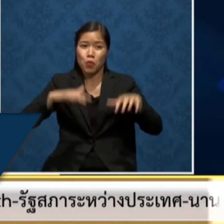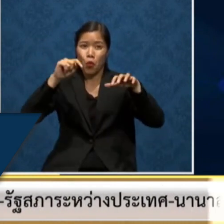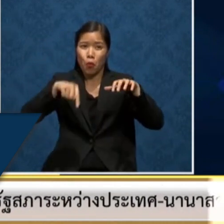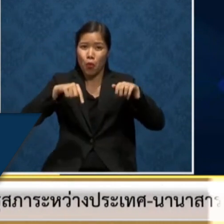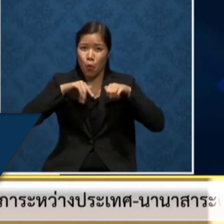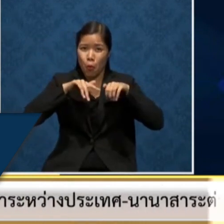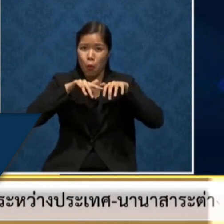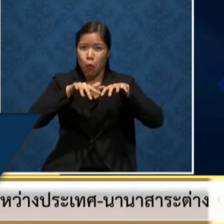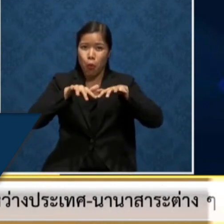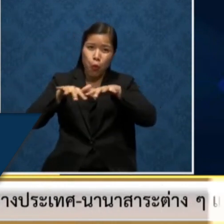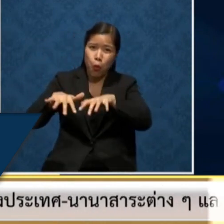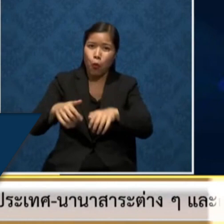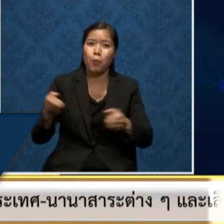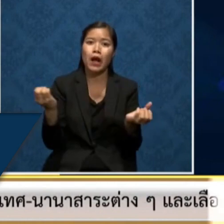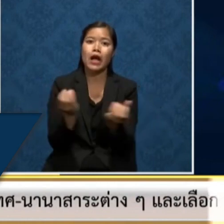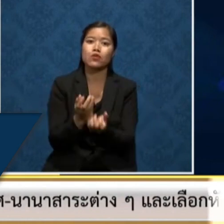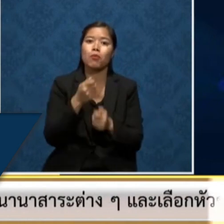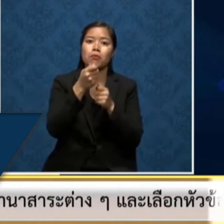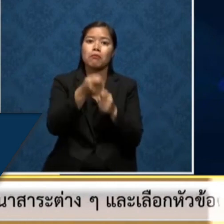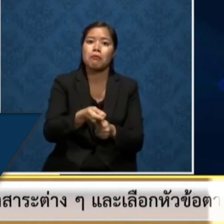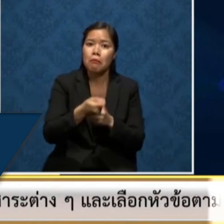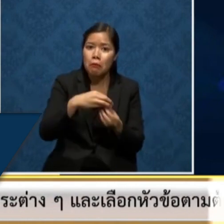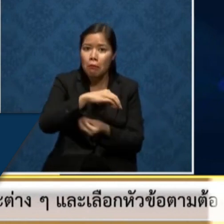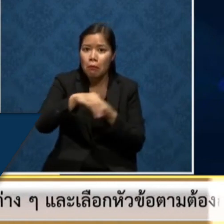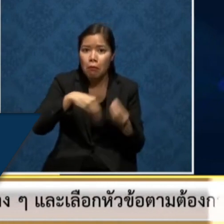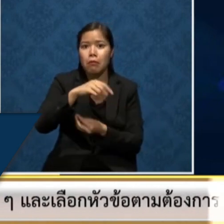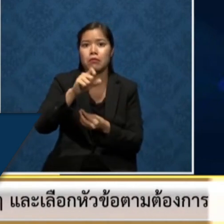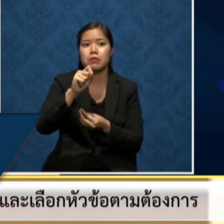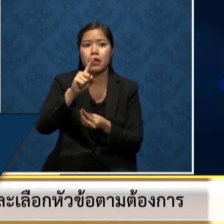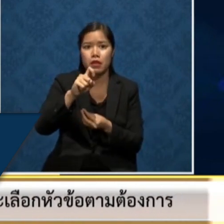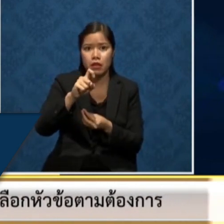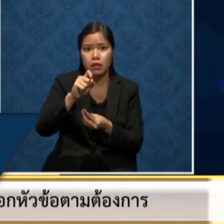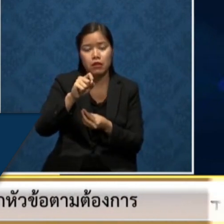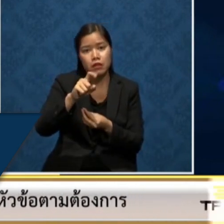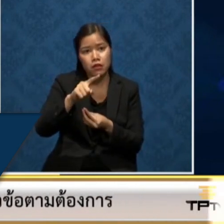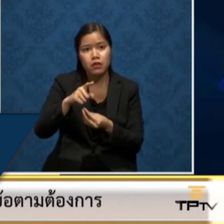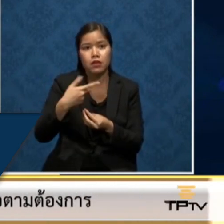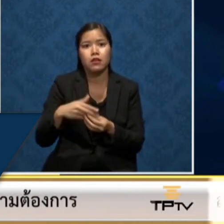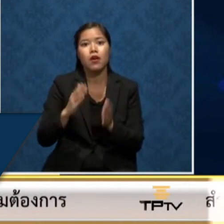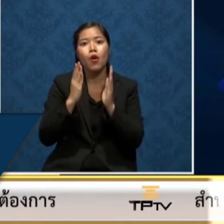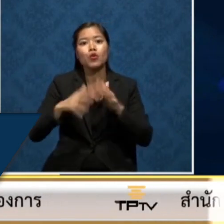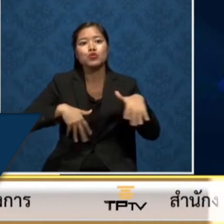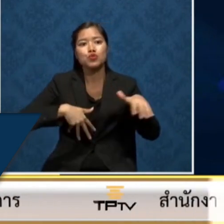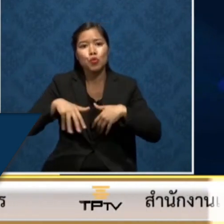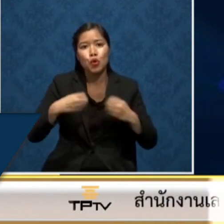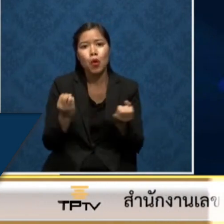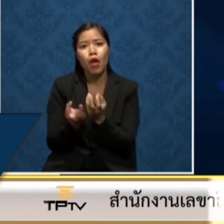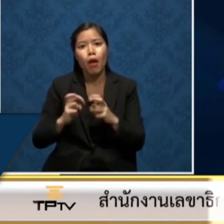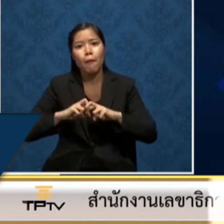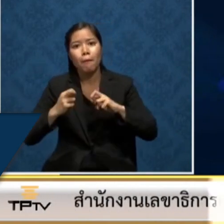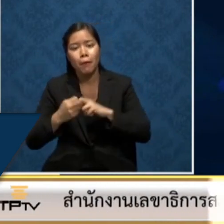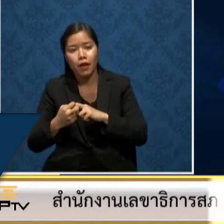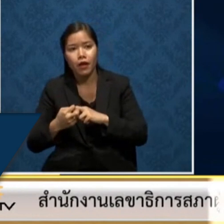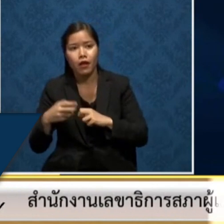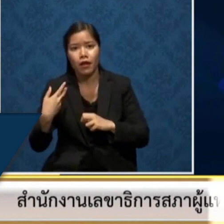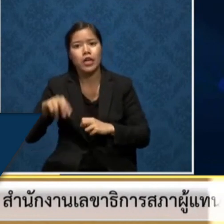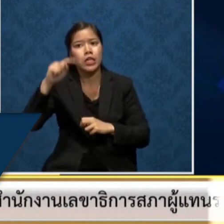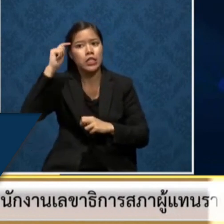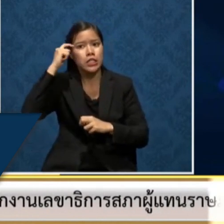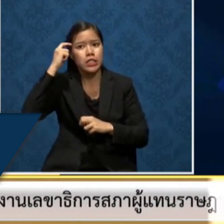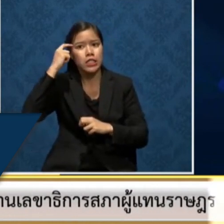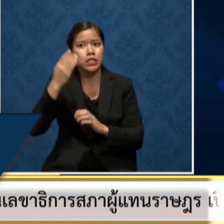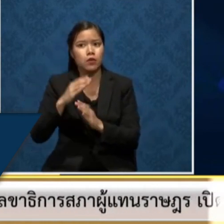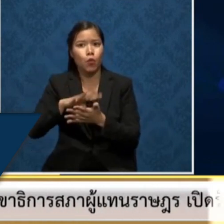เสียหายต่อระบบเศรษฐกิจพี่น้องประชาชนได้รับความเดือดร้อนทำให้จังหวัดสกลนครได้มีการวางแผนรับมือน้ำท่วมเป็นอย่าง